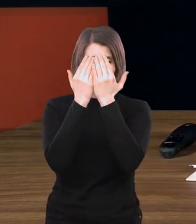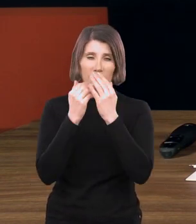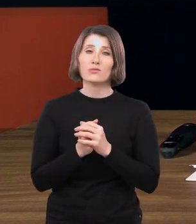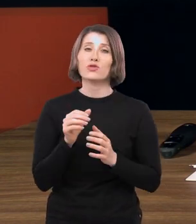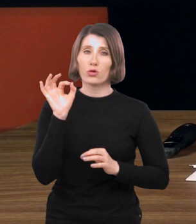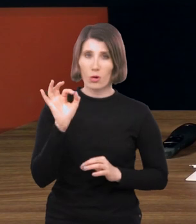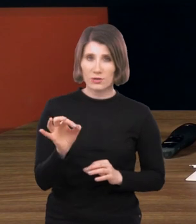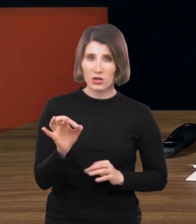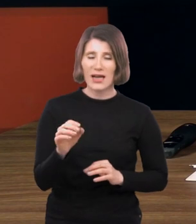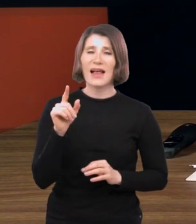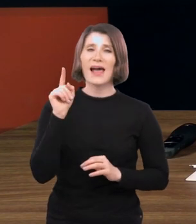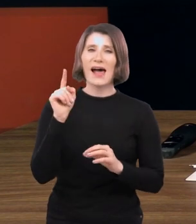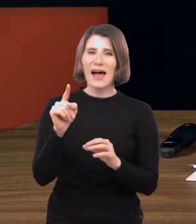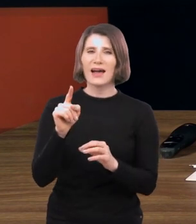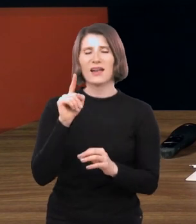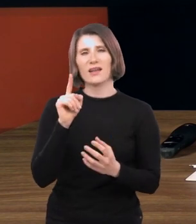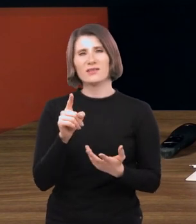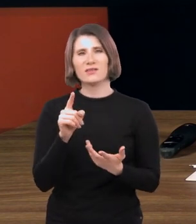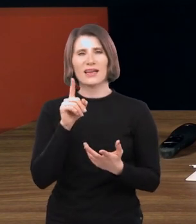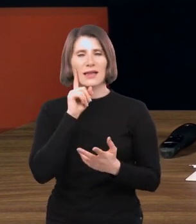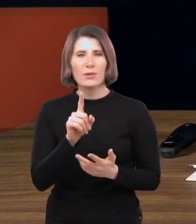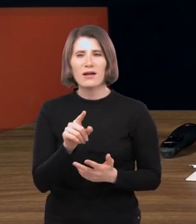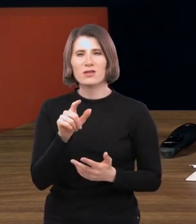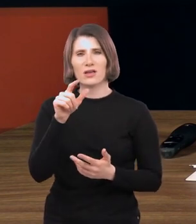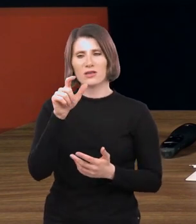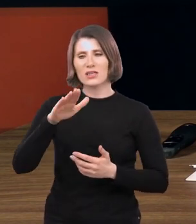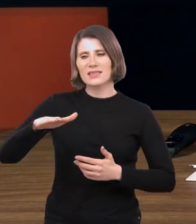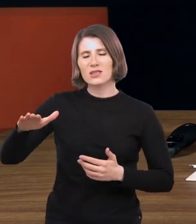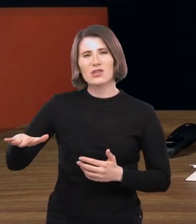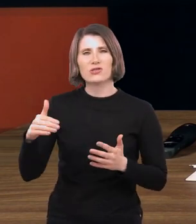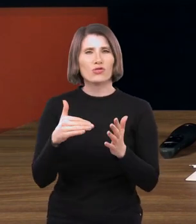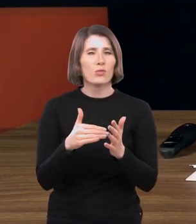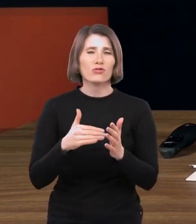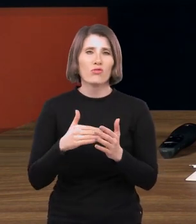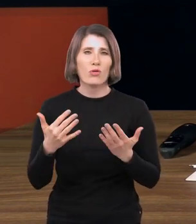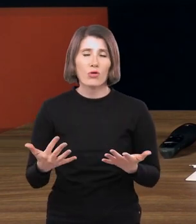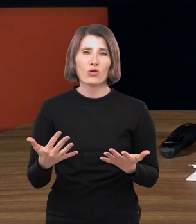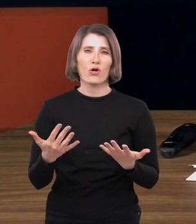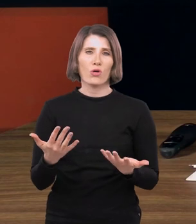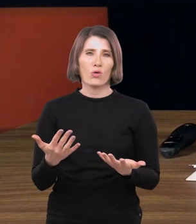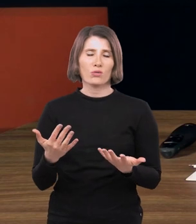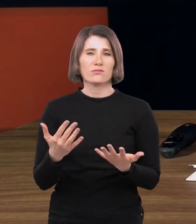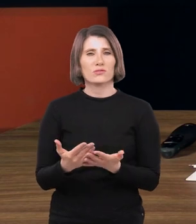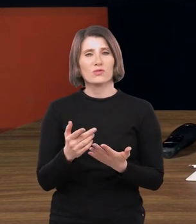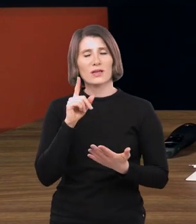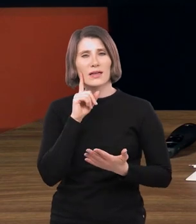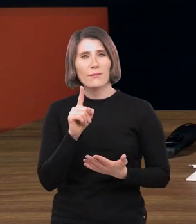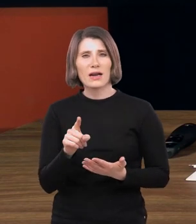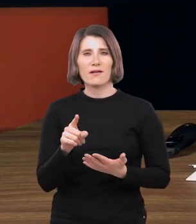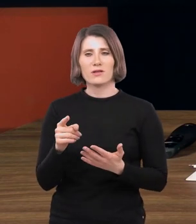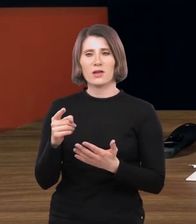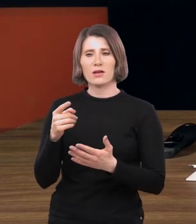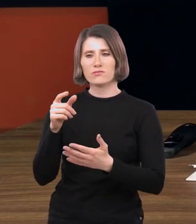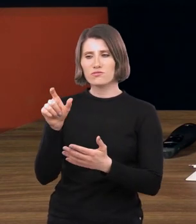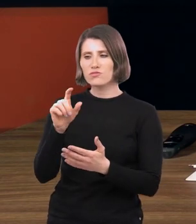świadomość rzeczywistych potrzeb i rzeczywistych możliwości i realnego takiego rzeczywistego